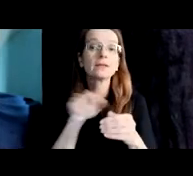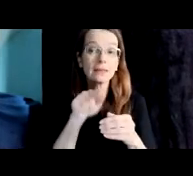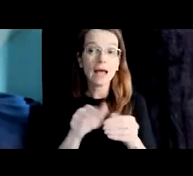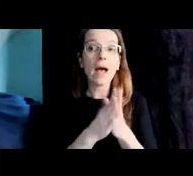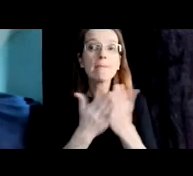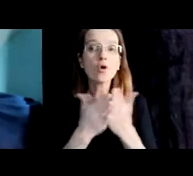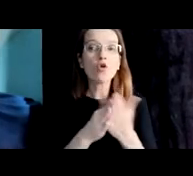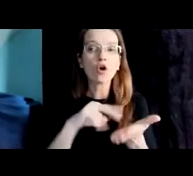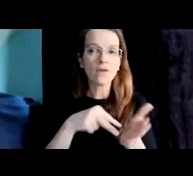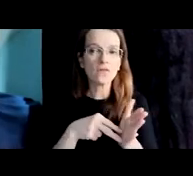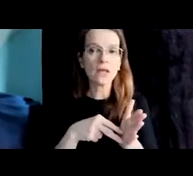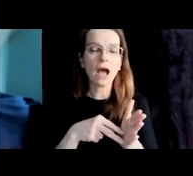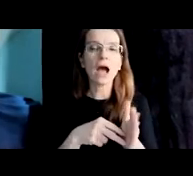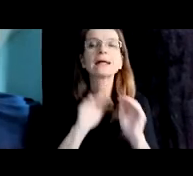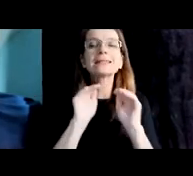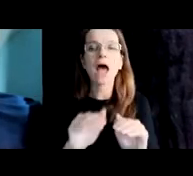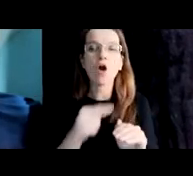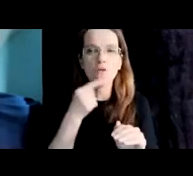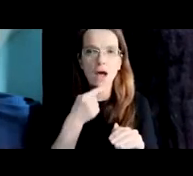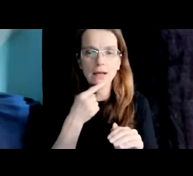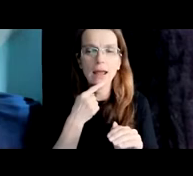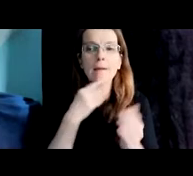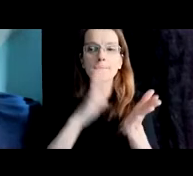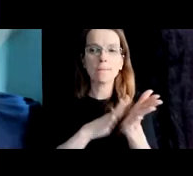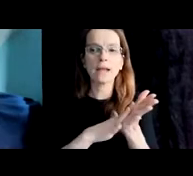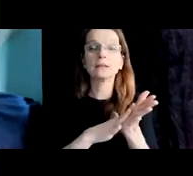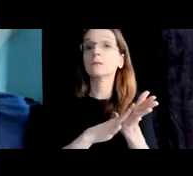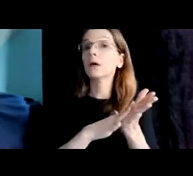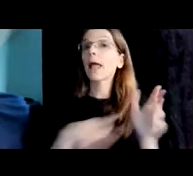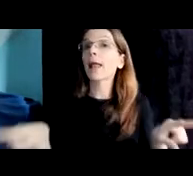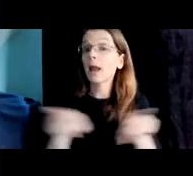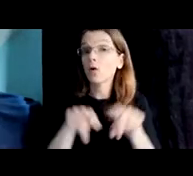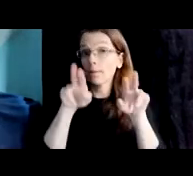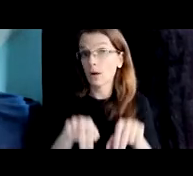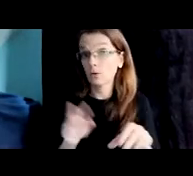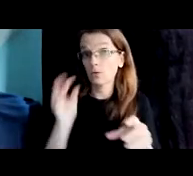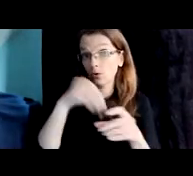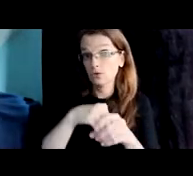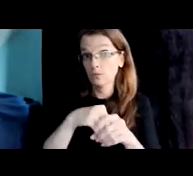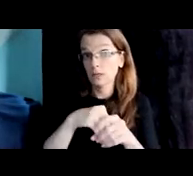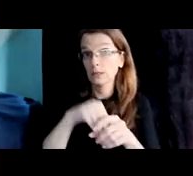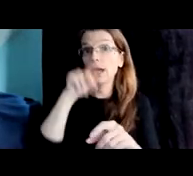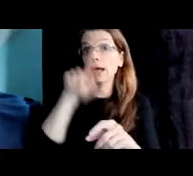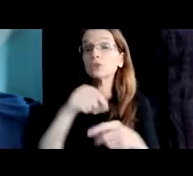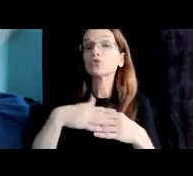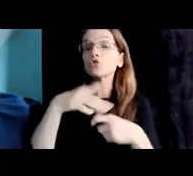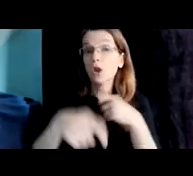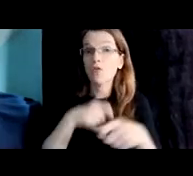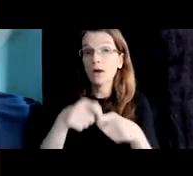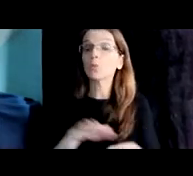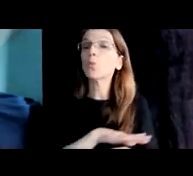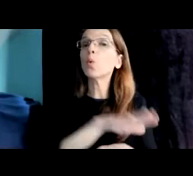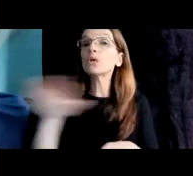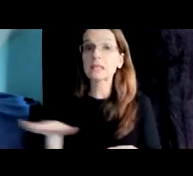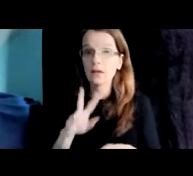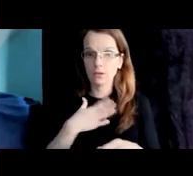zagovarja pomen enakopravnega vključevanja in sodelovanja vseh v naši družbi,